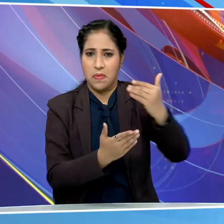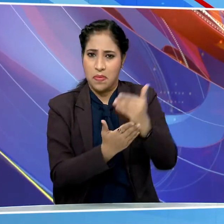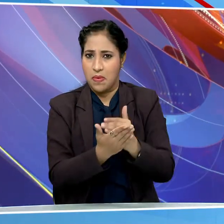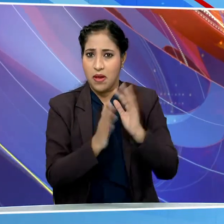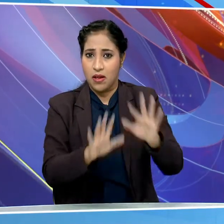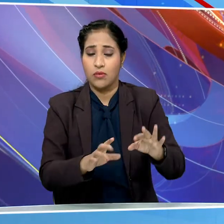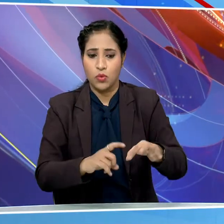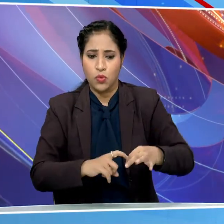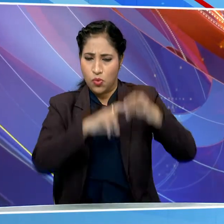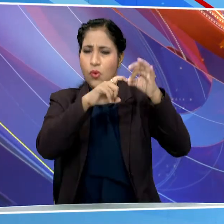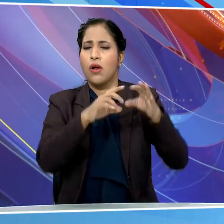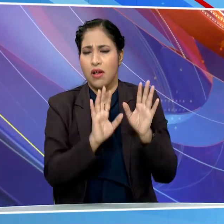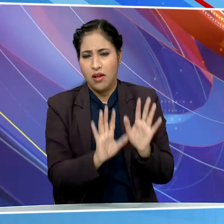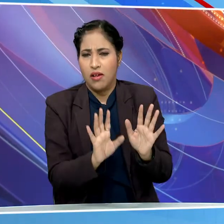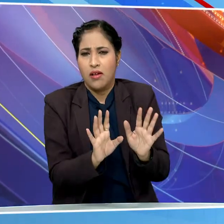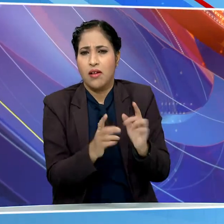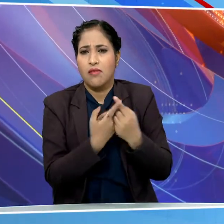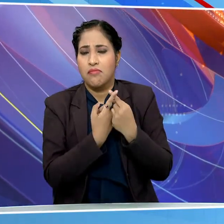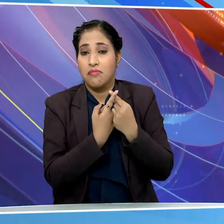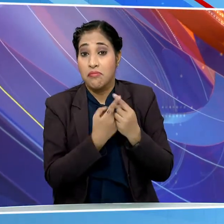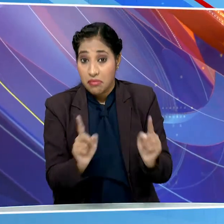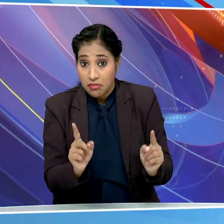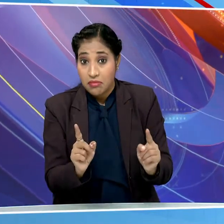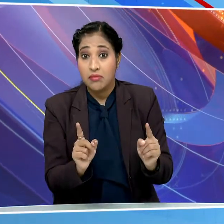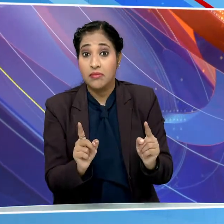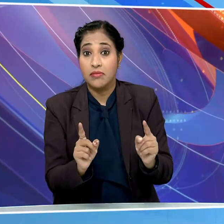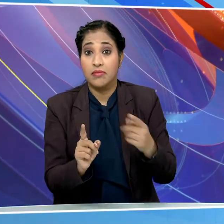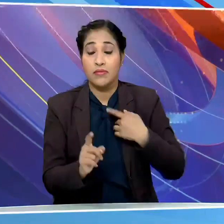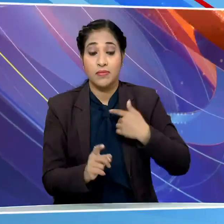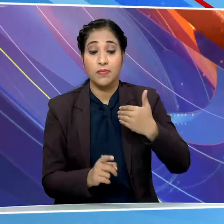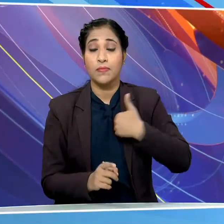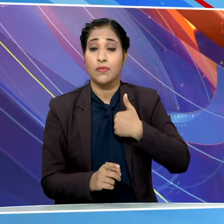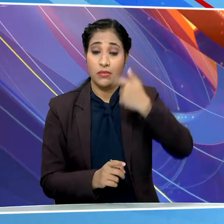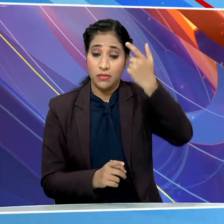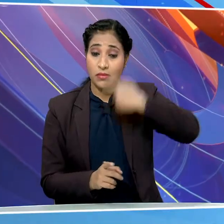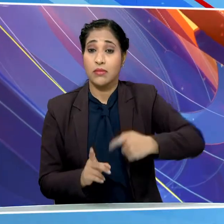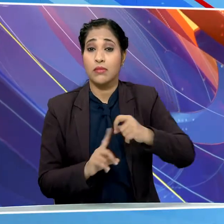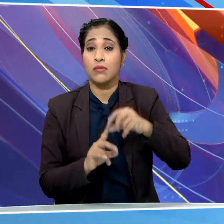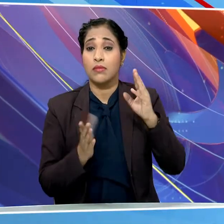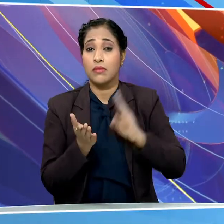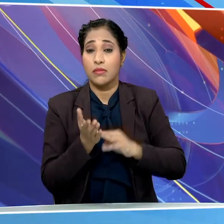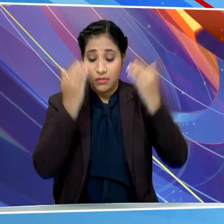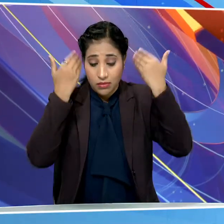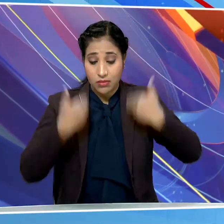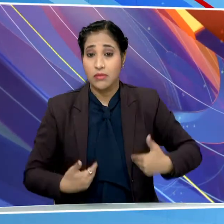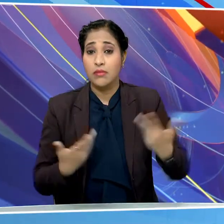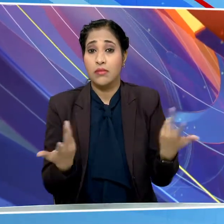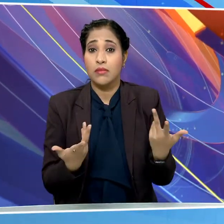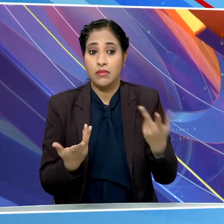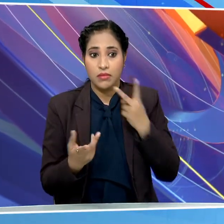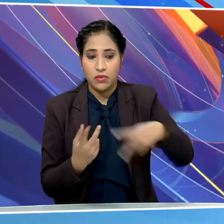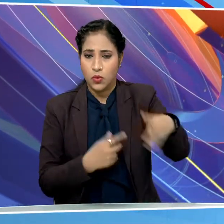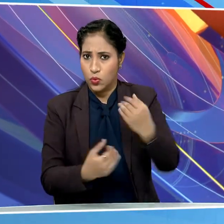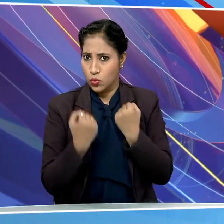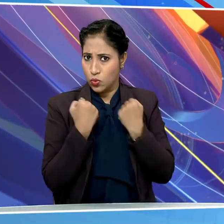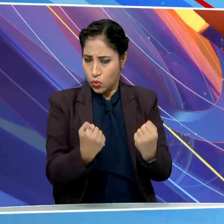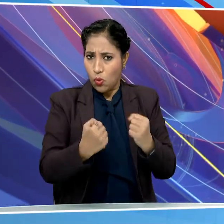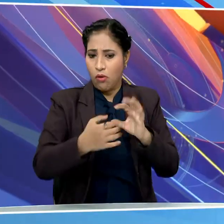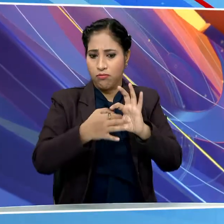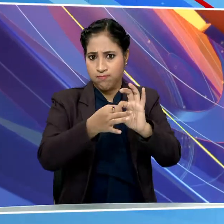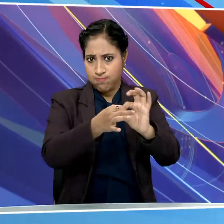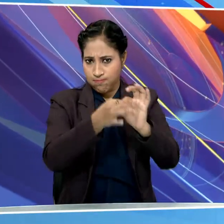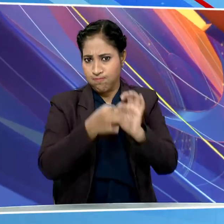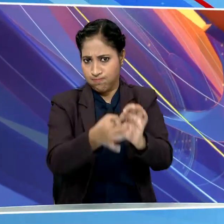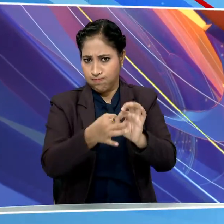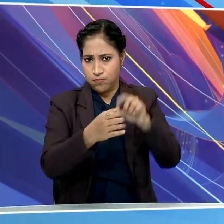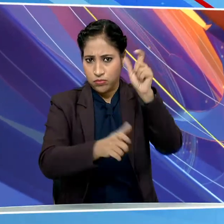एक ब्रांड हो सकती है लेकिन मेरे लिए ये एक मजबूत बॉन्ड का प्रतीक है।